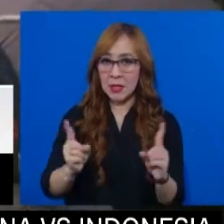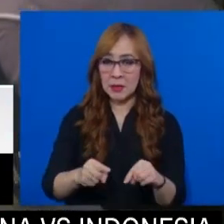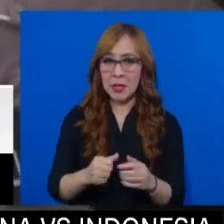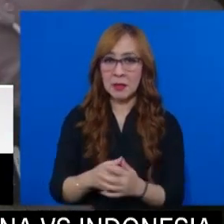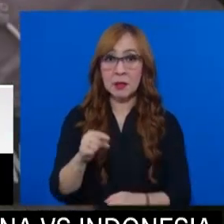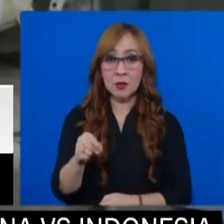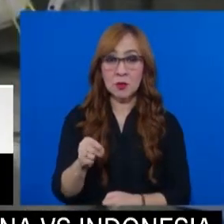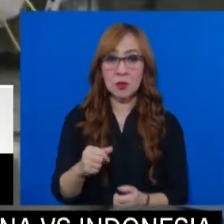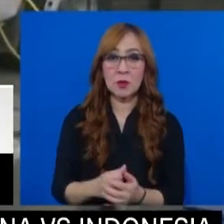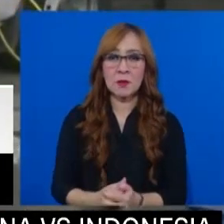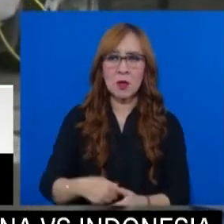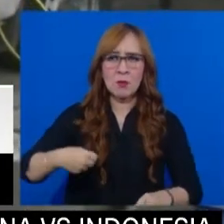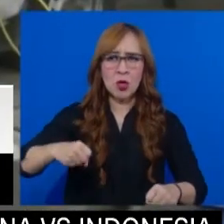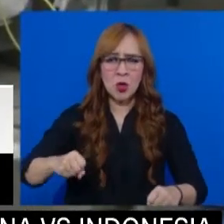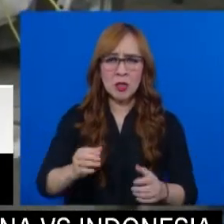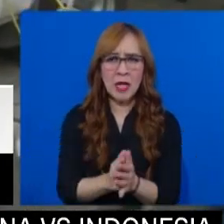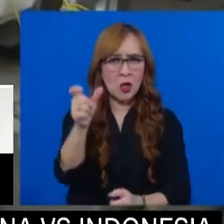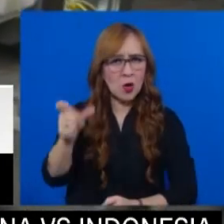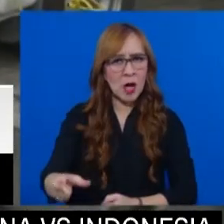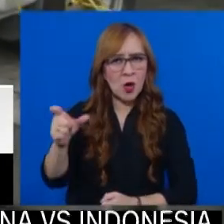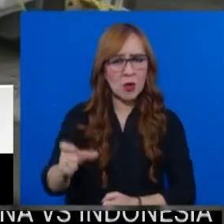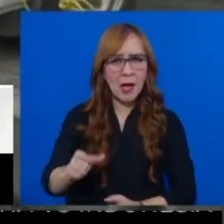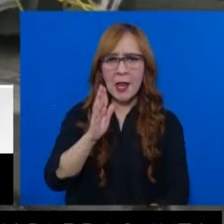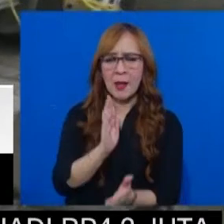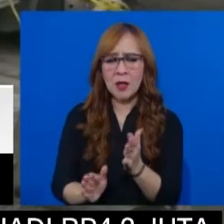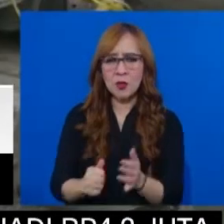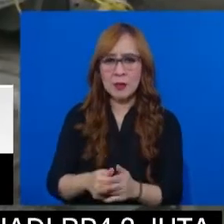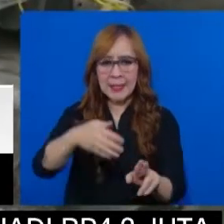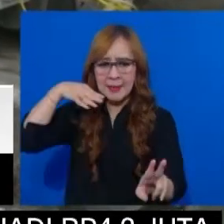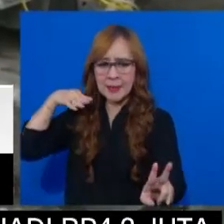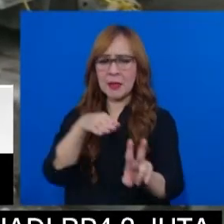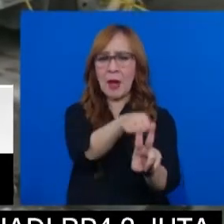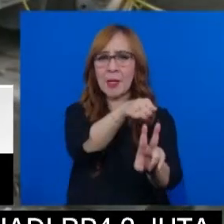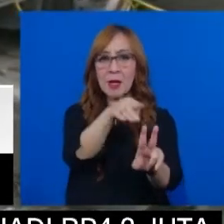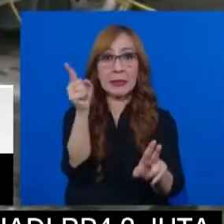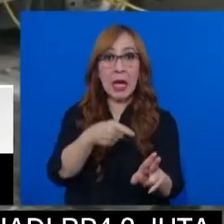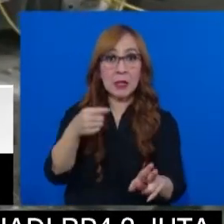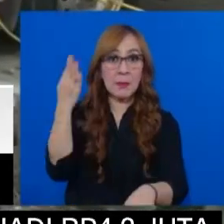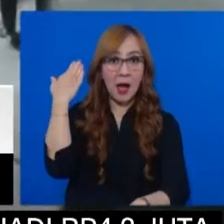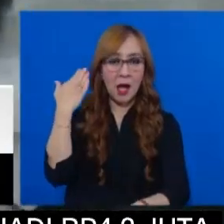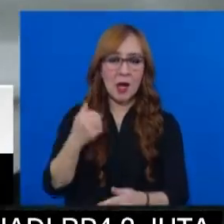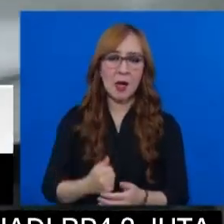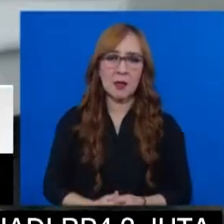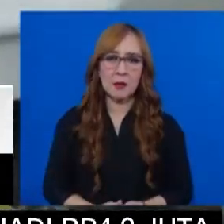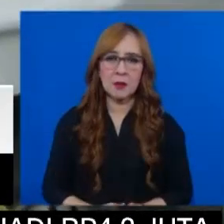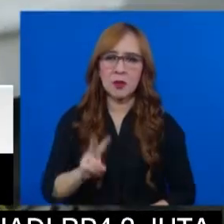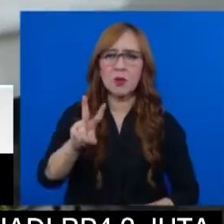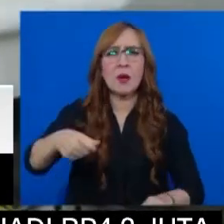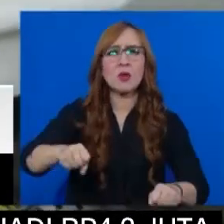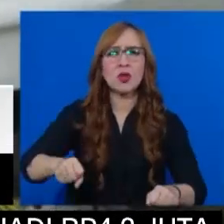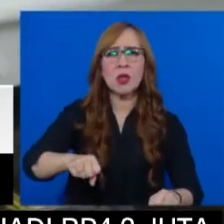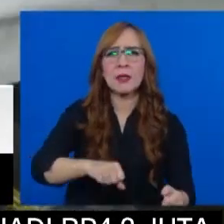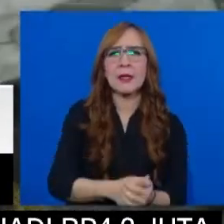motor ditabrak pick-up dari arah belakang. Ada yang sempat terseret hingga 7 meter bersama kendaraannya. Dua pemotor ikut